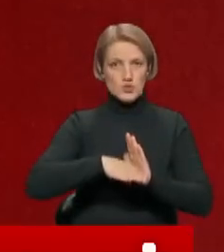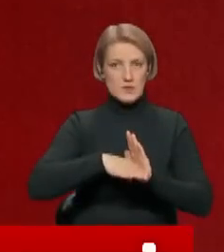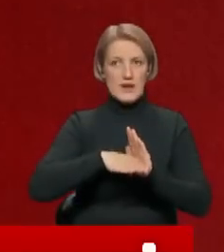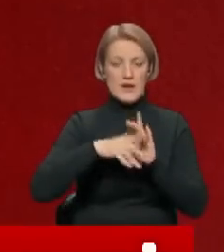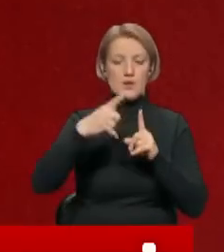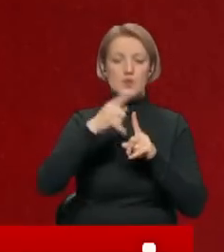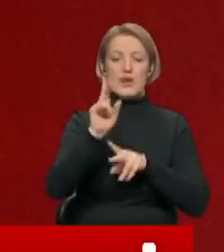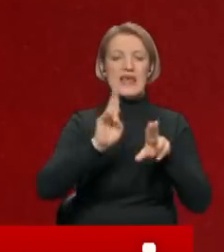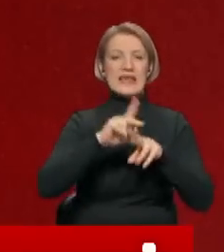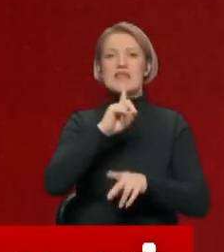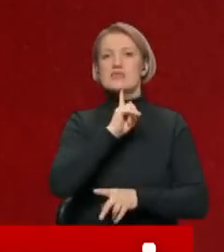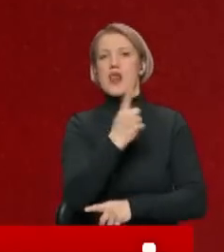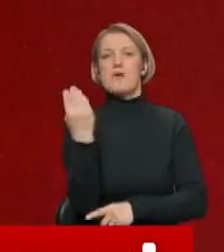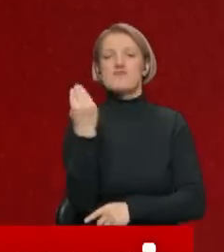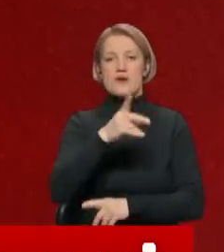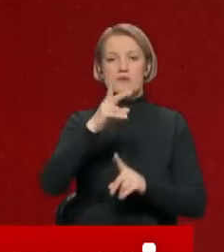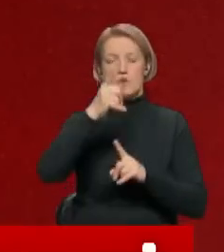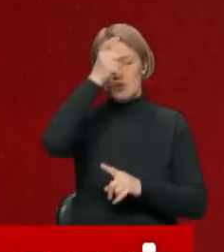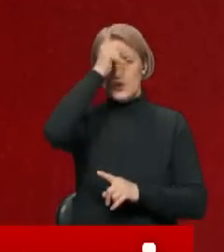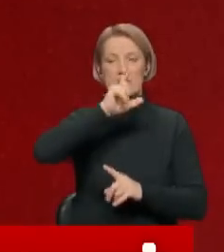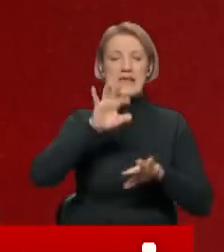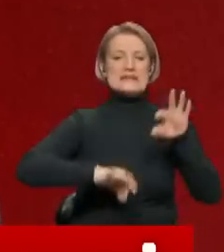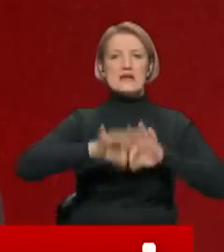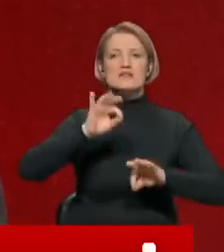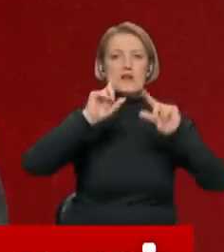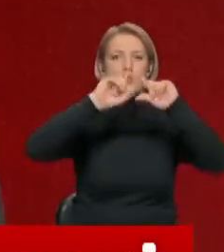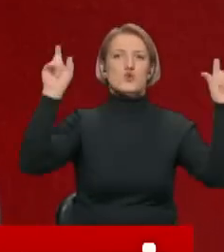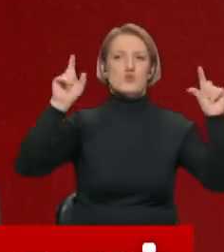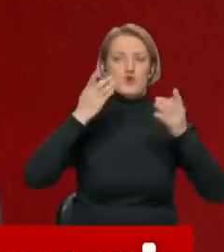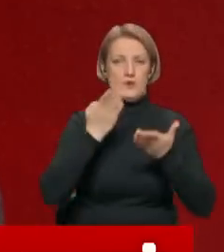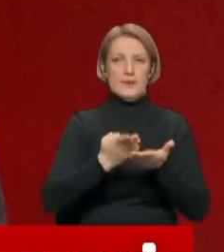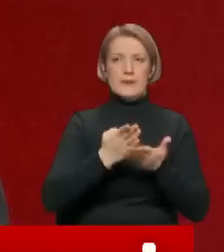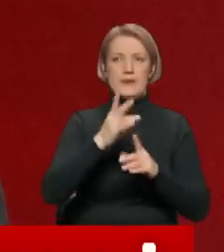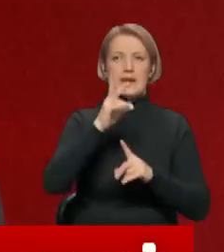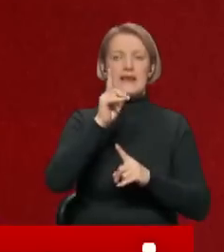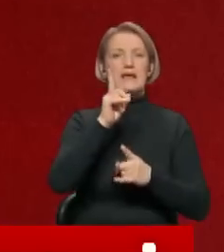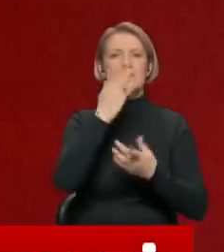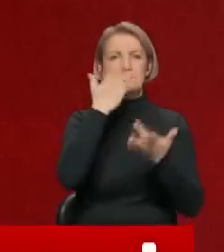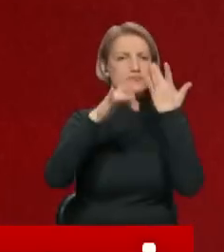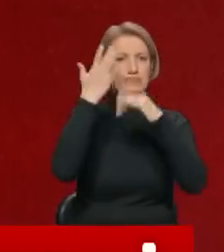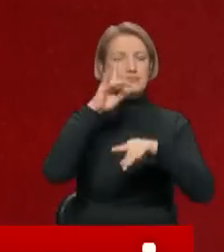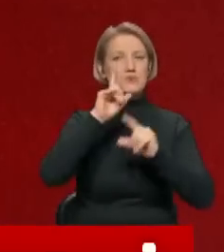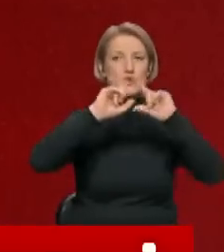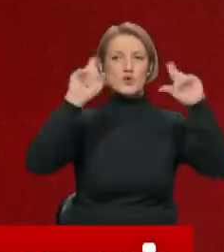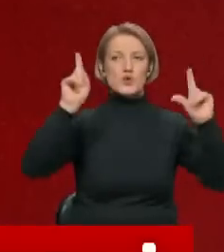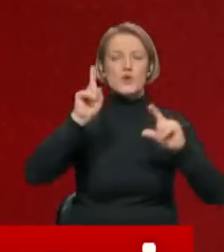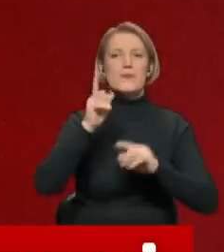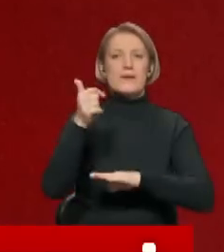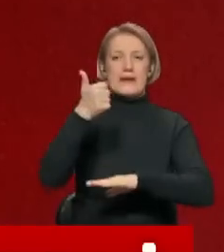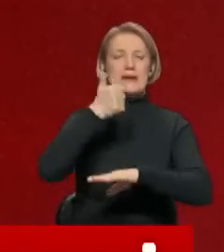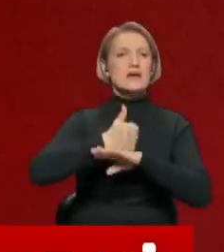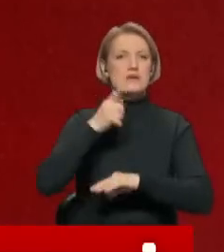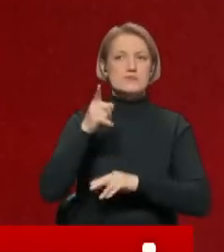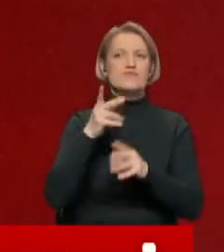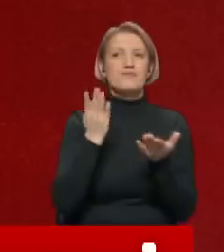Türkiye'de talimat vermişiz Türkiye İstatistik Kurumu hep ısrarla Altını çiziyorum illüzyon Kurumu iktidarın ihtiyaçları